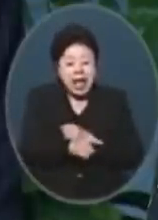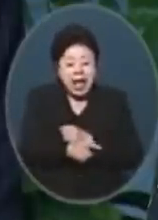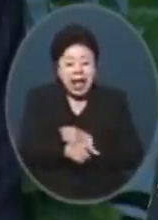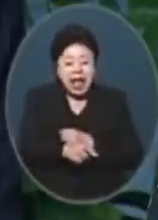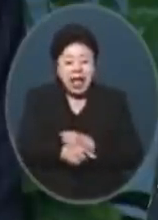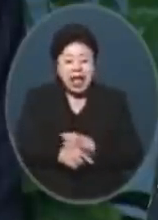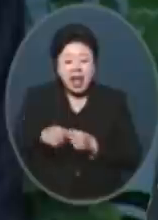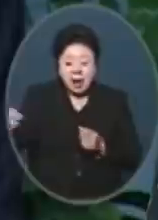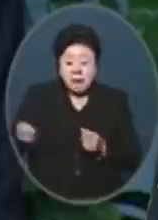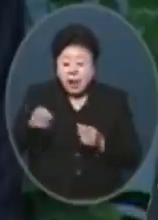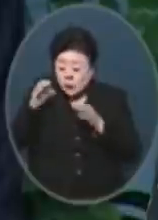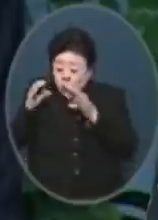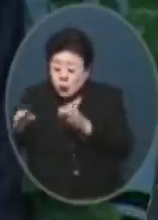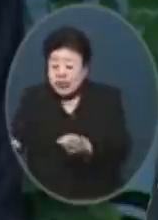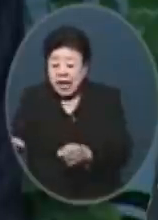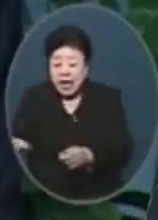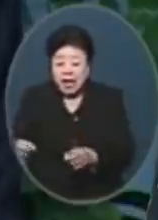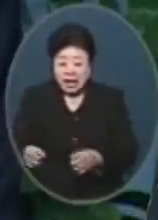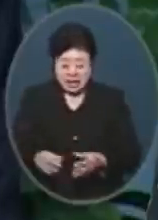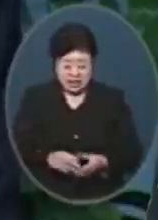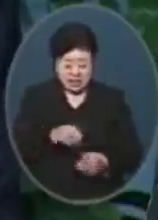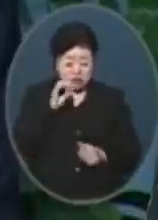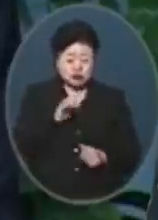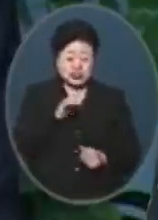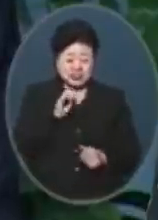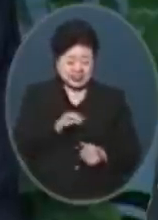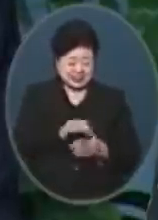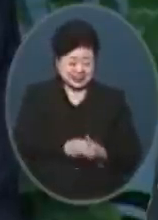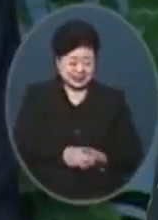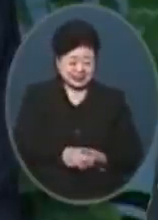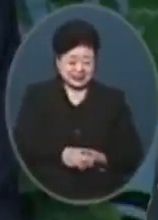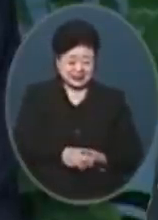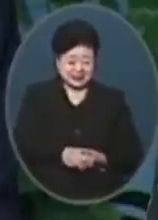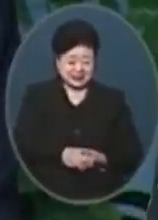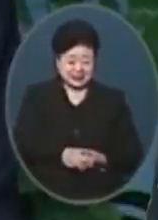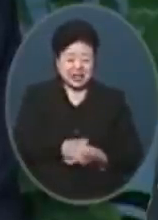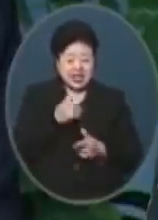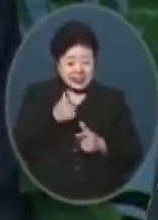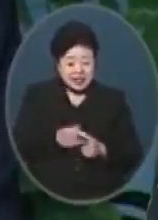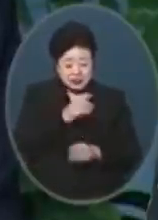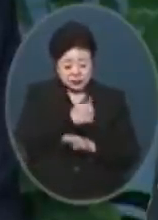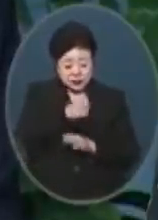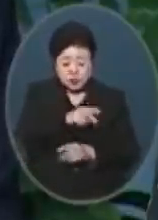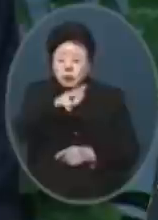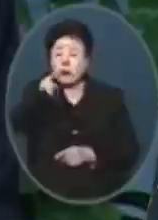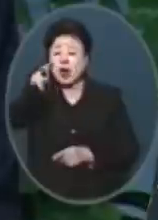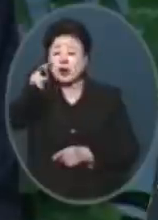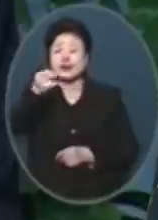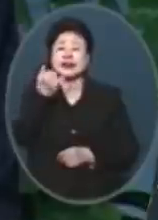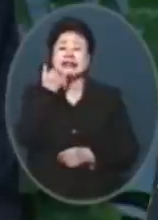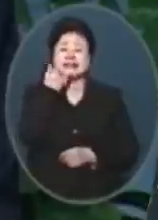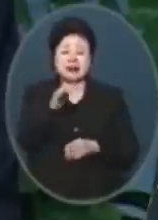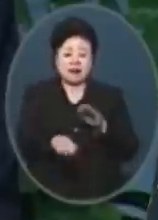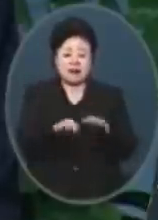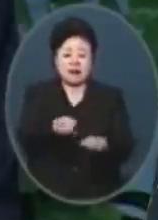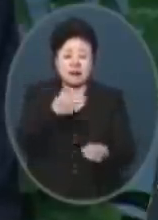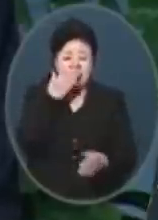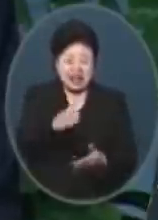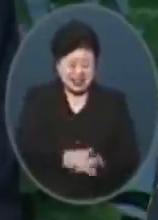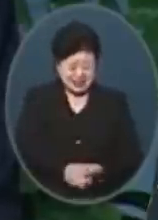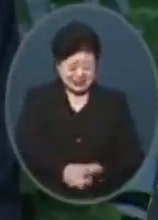파도를 받냐고 의지했습니다. 예수 그리스도를 보고 있을 때는